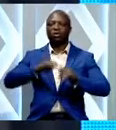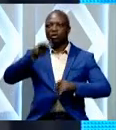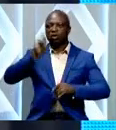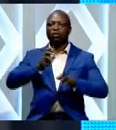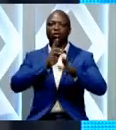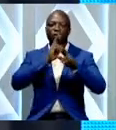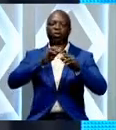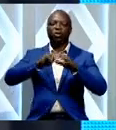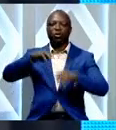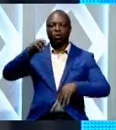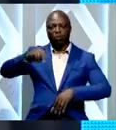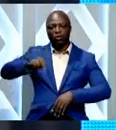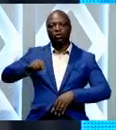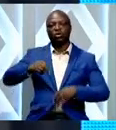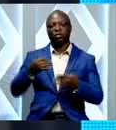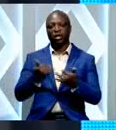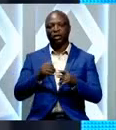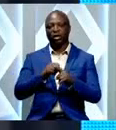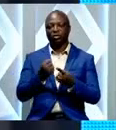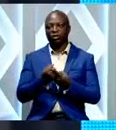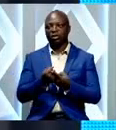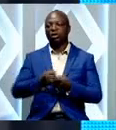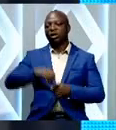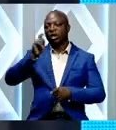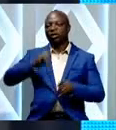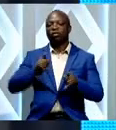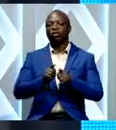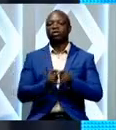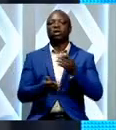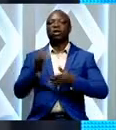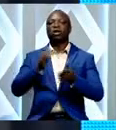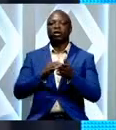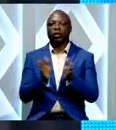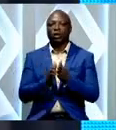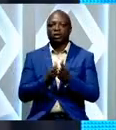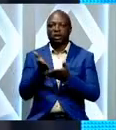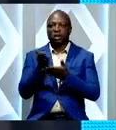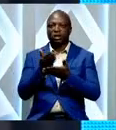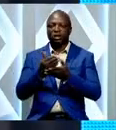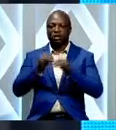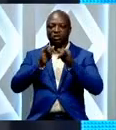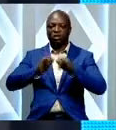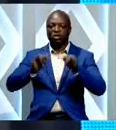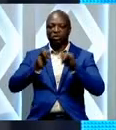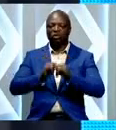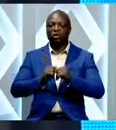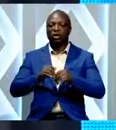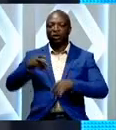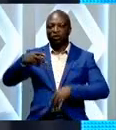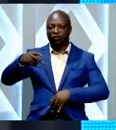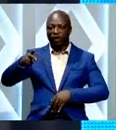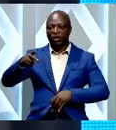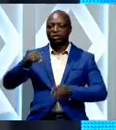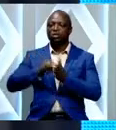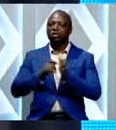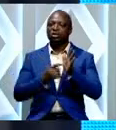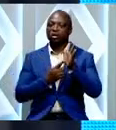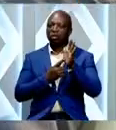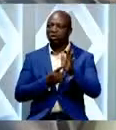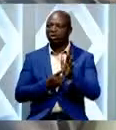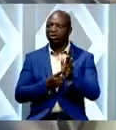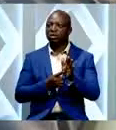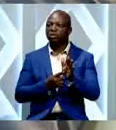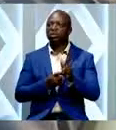répondre aux défis climatiques. Elles doivent devenir des infrastructures vertes, ce qui évidemment en augmente le